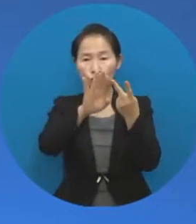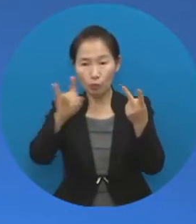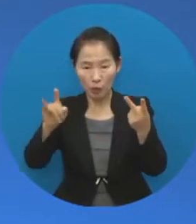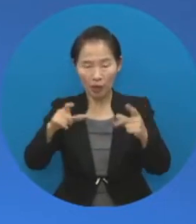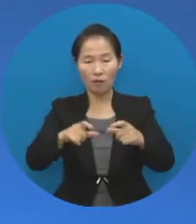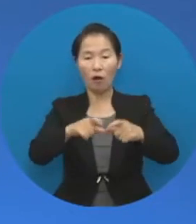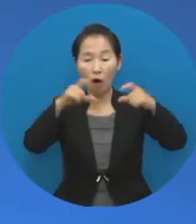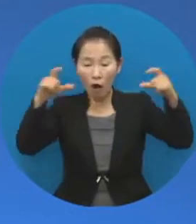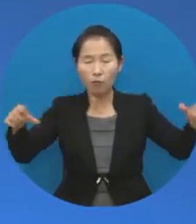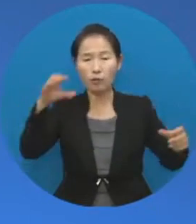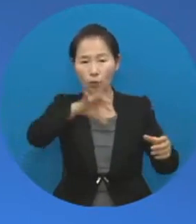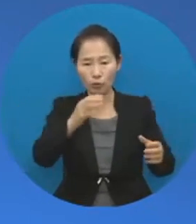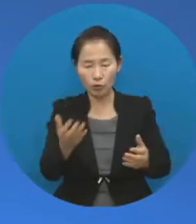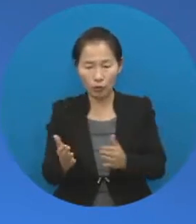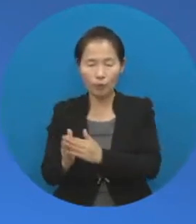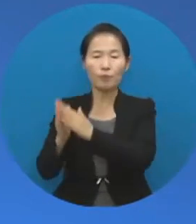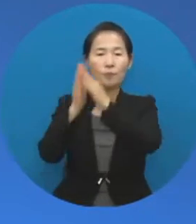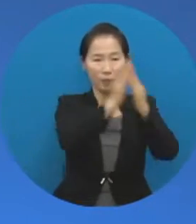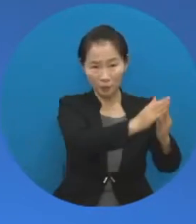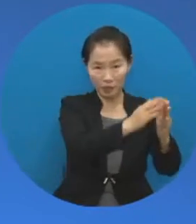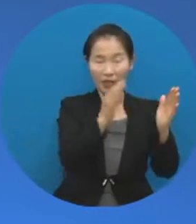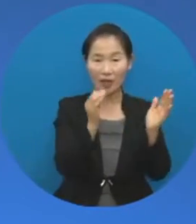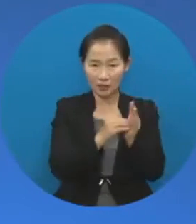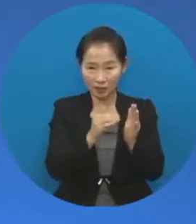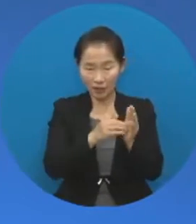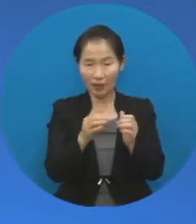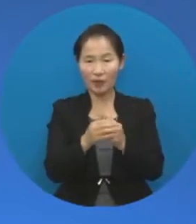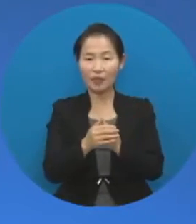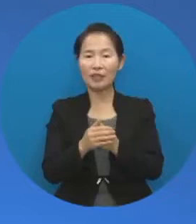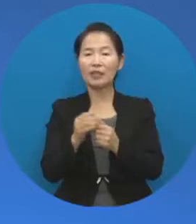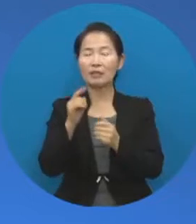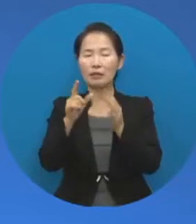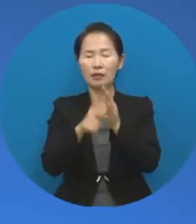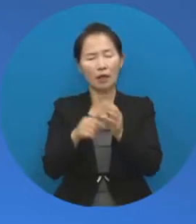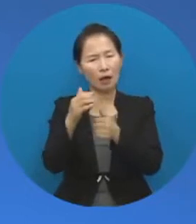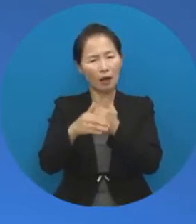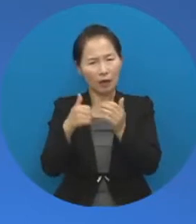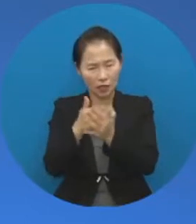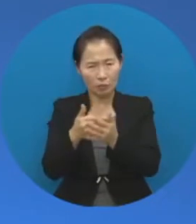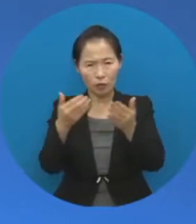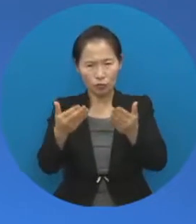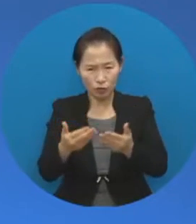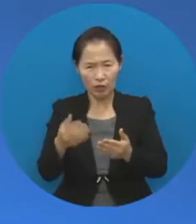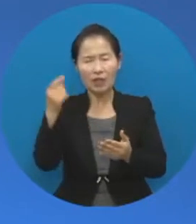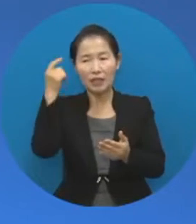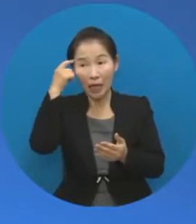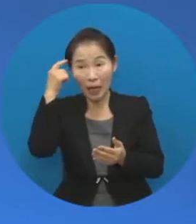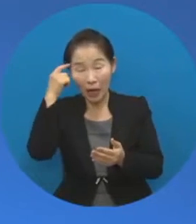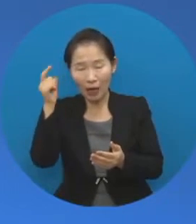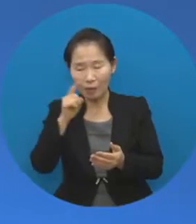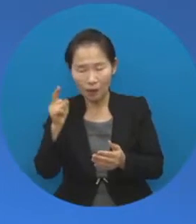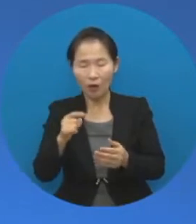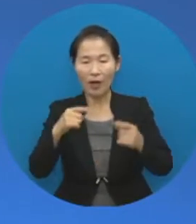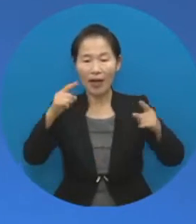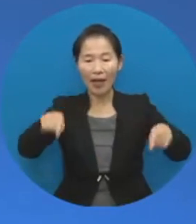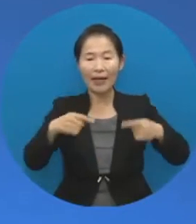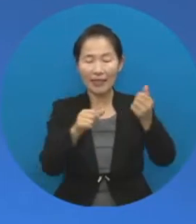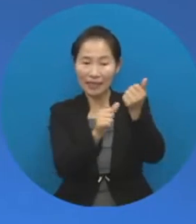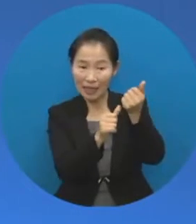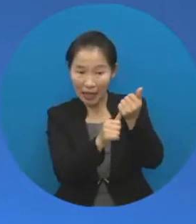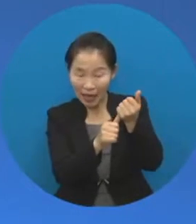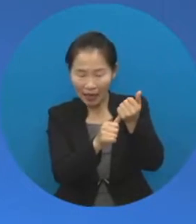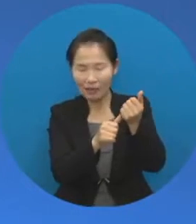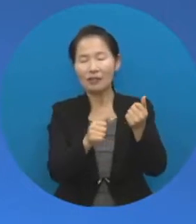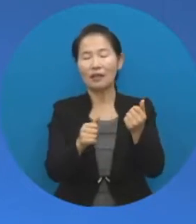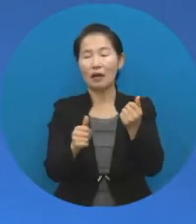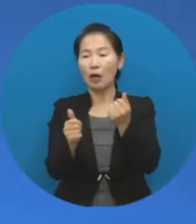갔어요. 그리고 자리를 그때 하나님이 주신 생각이 엘리사가 과부에게 과부가 이제 먹을 것이